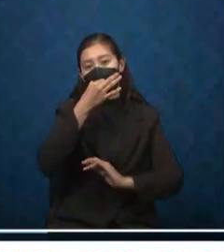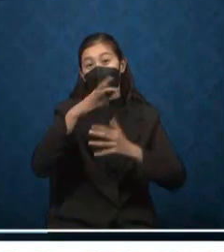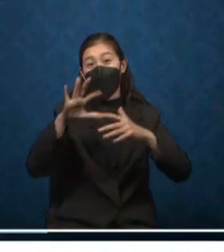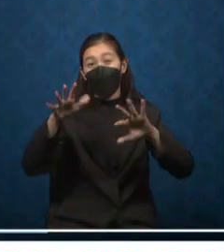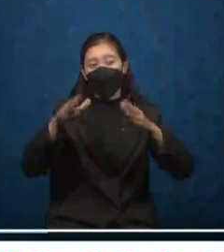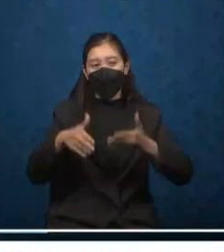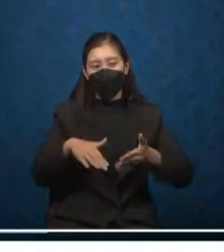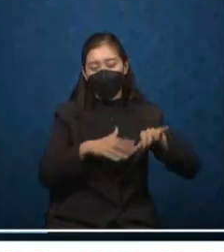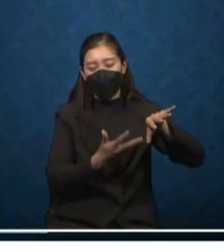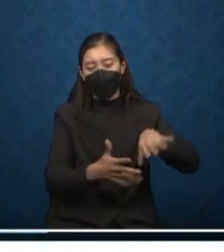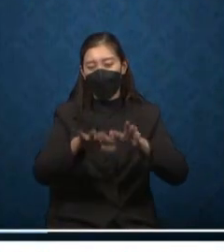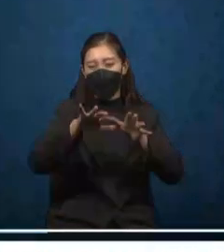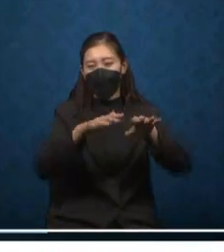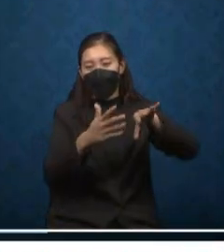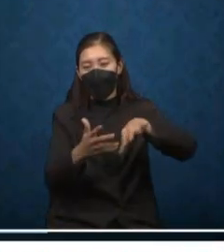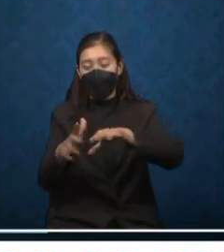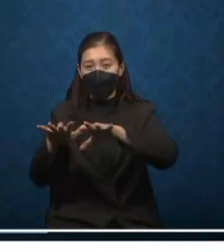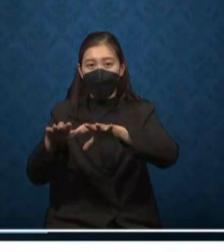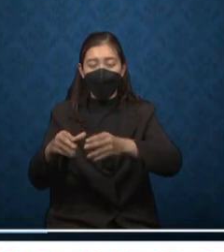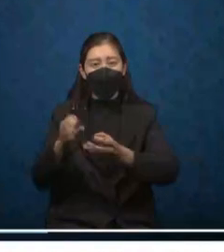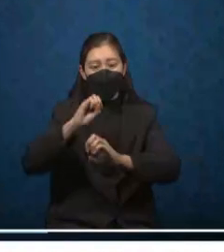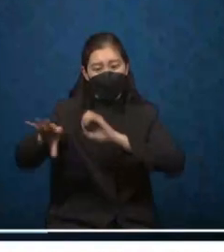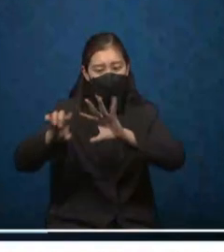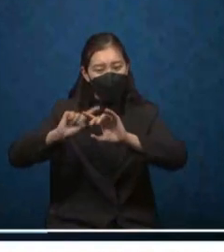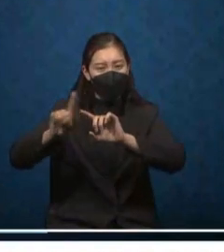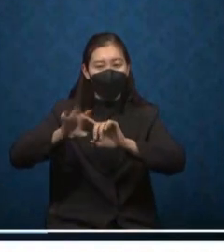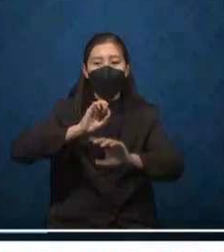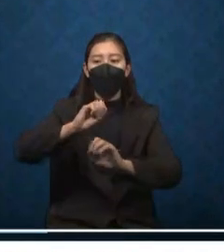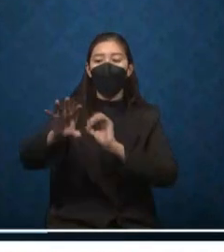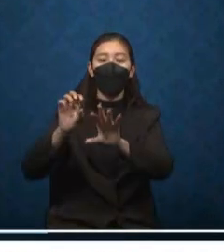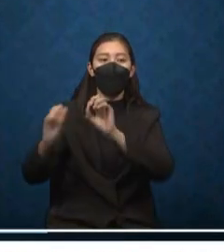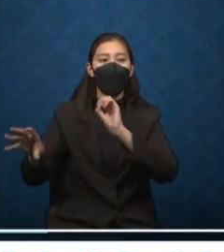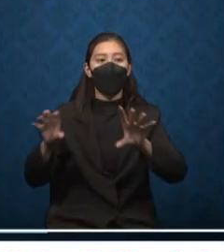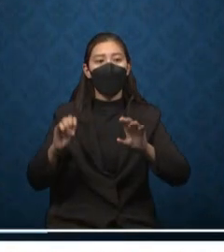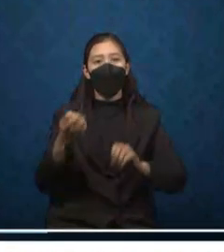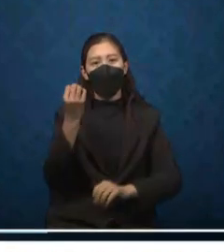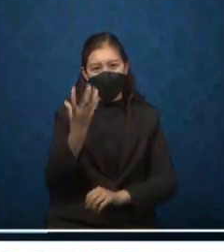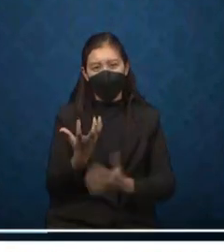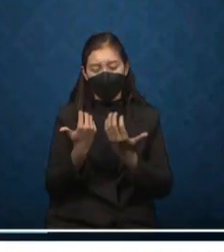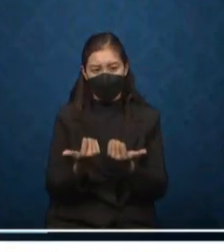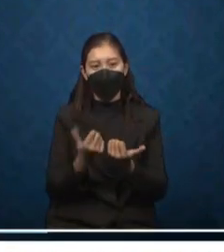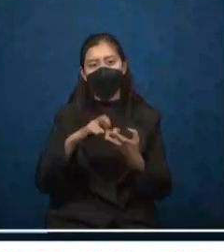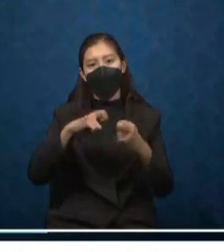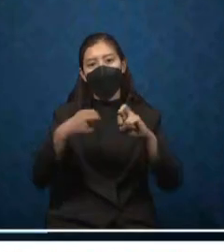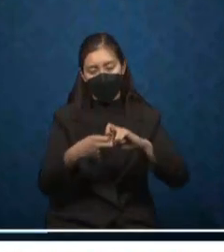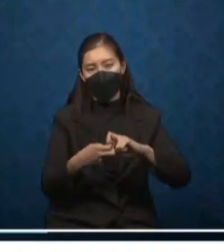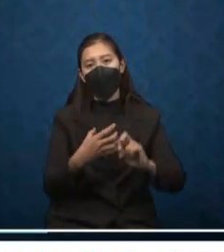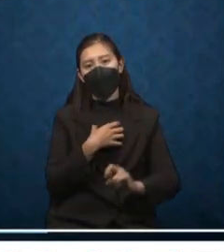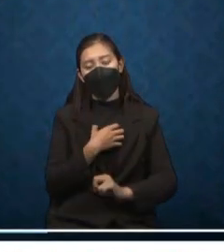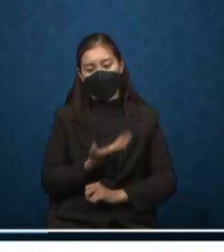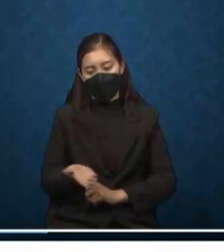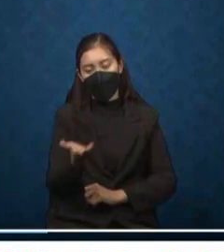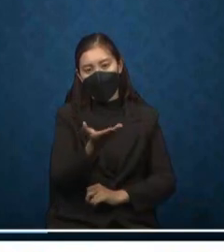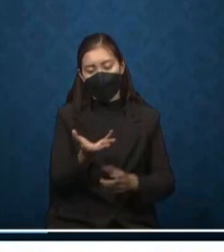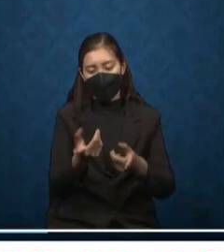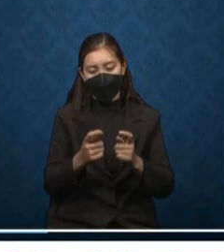ทับลงไปเรื่อยๆตลอด24ชั่วโมงตลอดทั้งปีเพราะฉะนั้นปัญหาป่าชายเลนจึงเป็นสิ่งที่เราจะต้องอนุรักษ์เอาไว้ให้อย่างดีเพราะว่